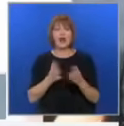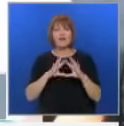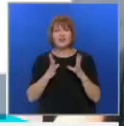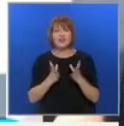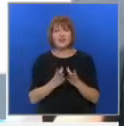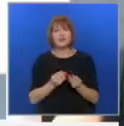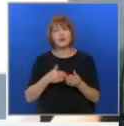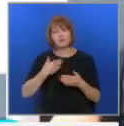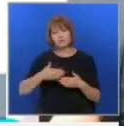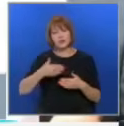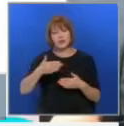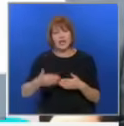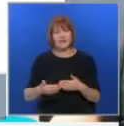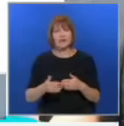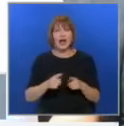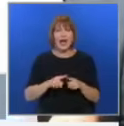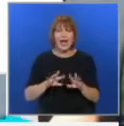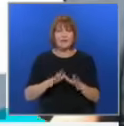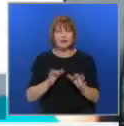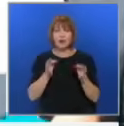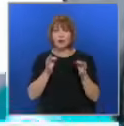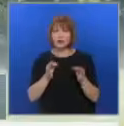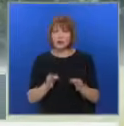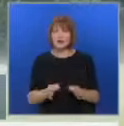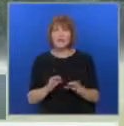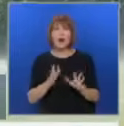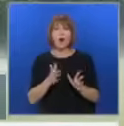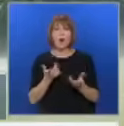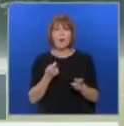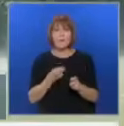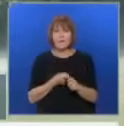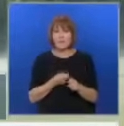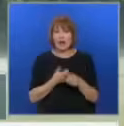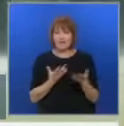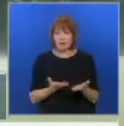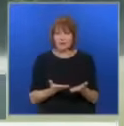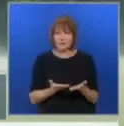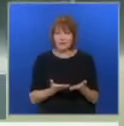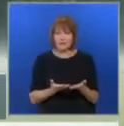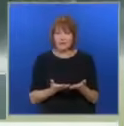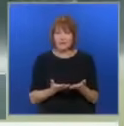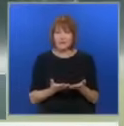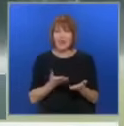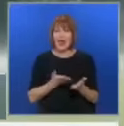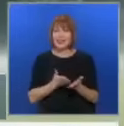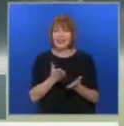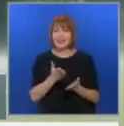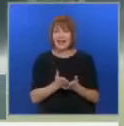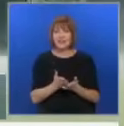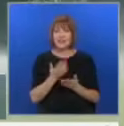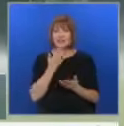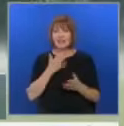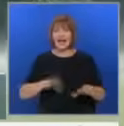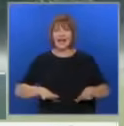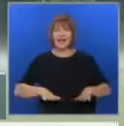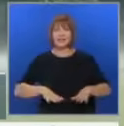е последващо, както и това, евентуално да установим извършителен. Задвижили сме процедурата, механизма за гражданска